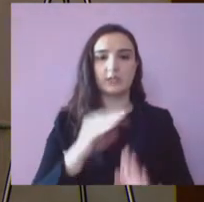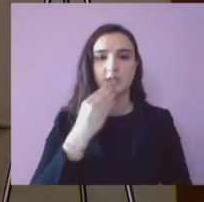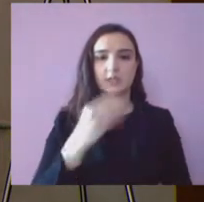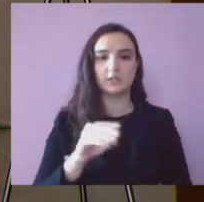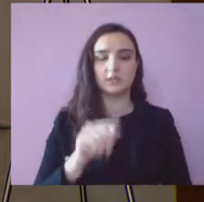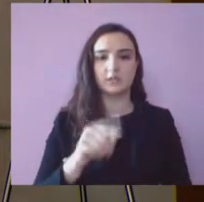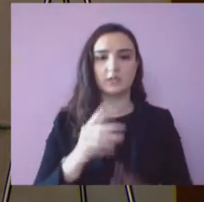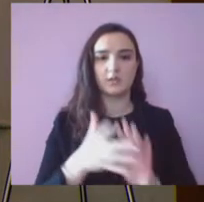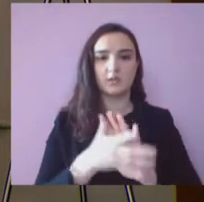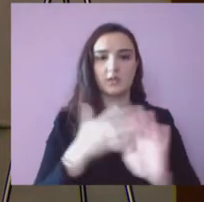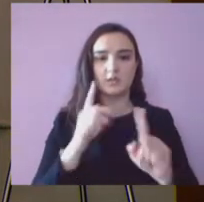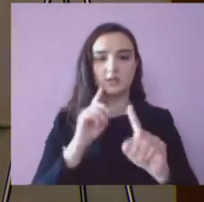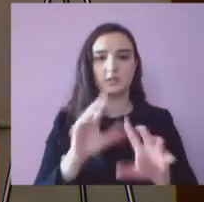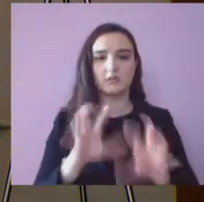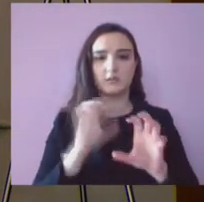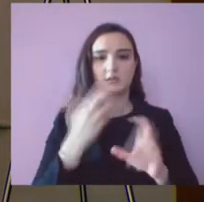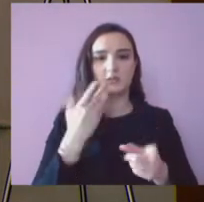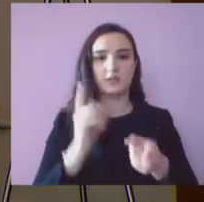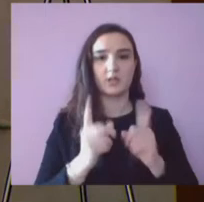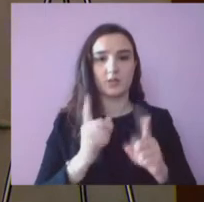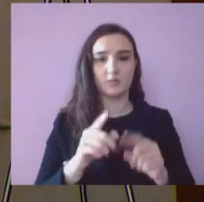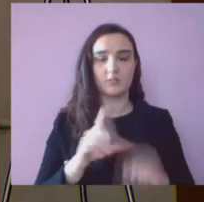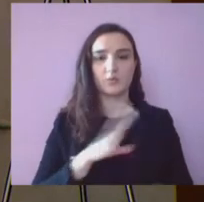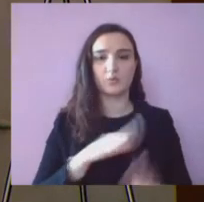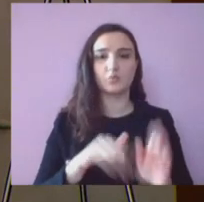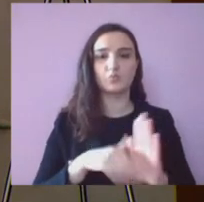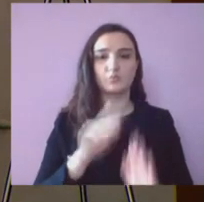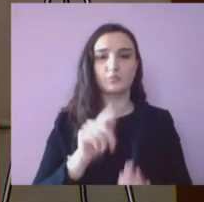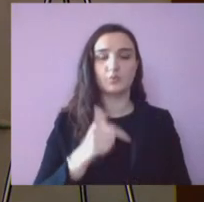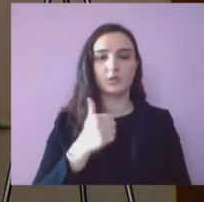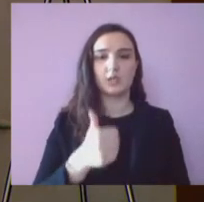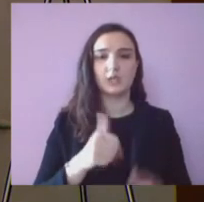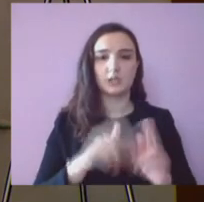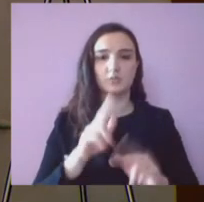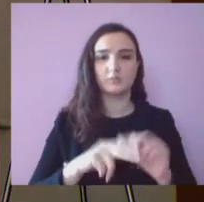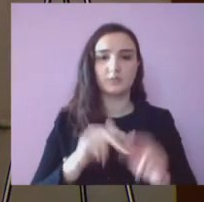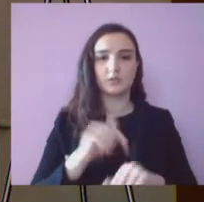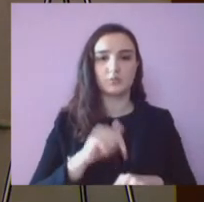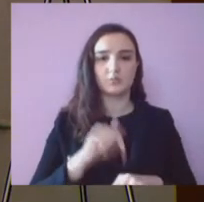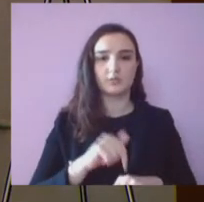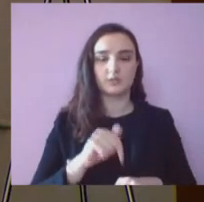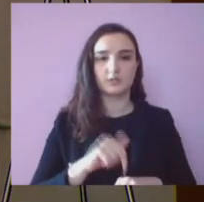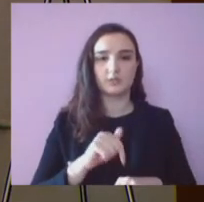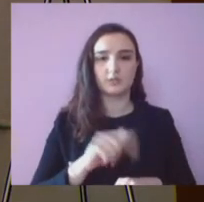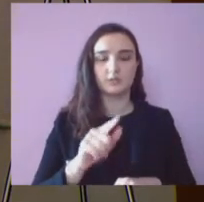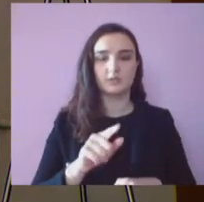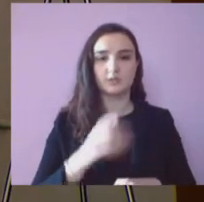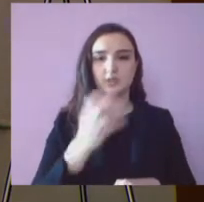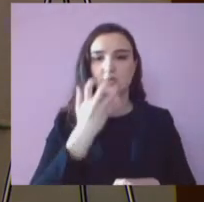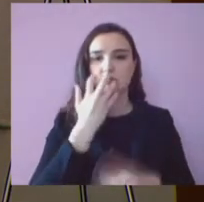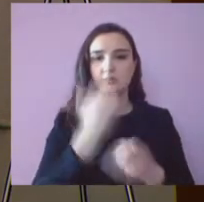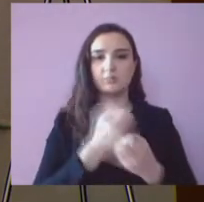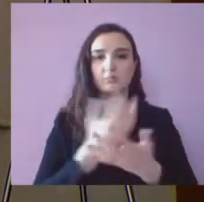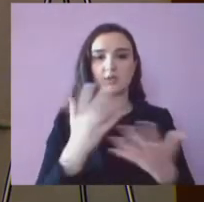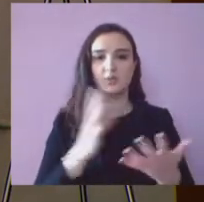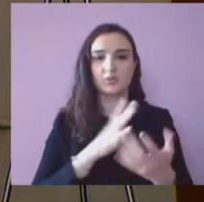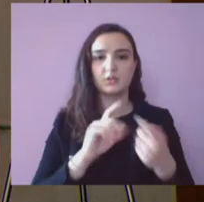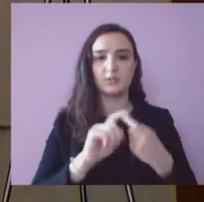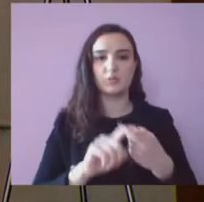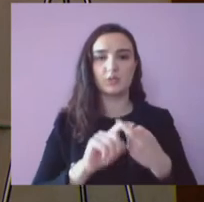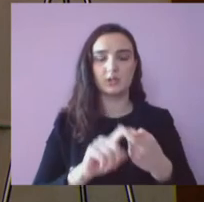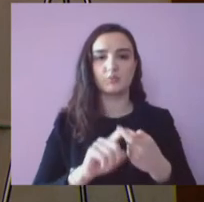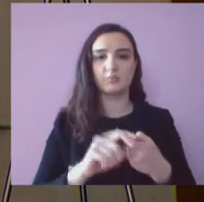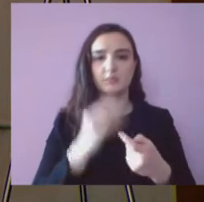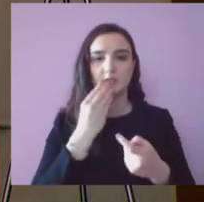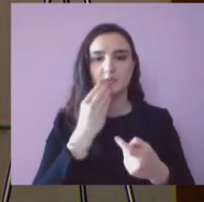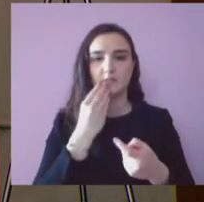აღიქვას რეალობა, იყოს უფრო კარგუნებ განწყობაზე, გამთფარი ქონდეს დამოკიდებულება საკვებთან, როგორც